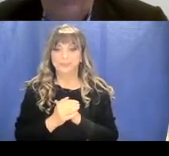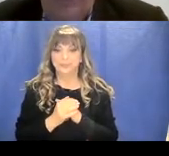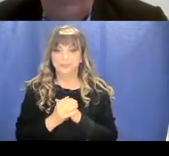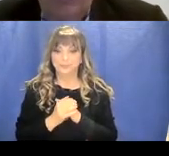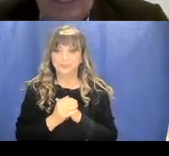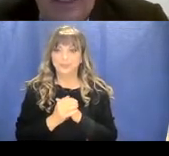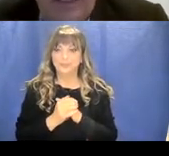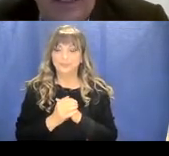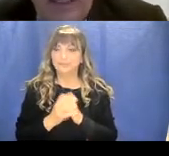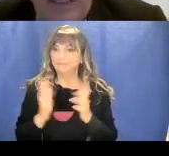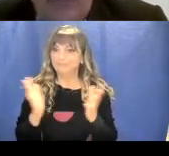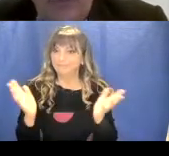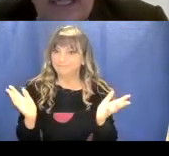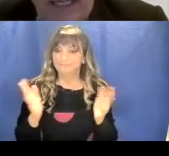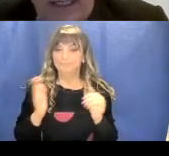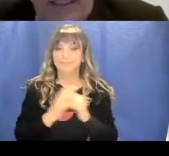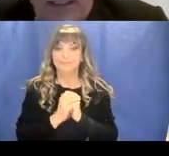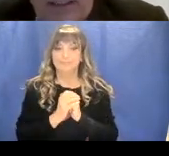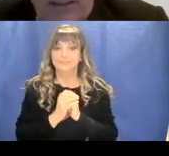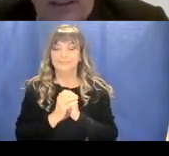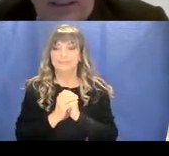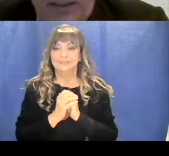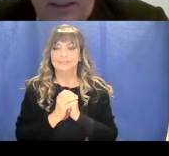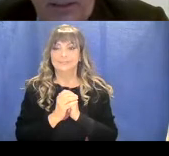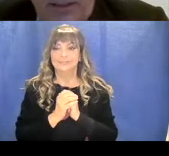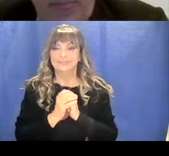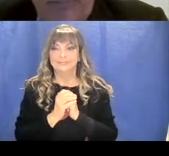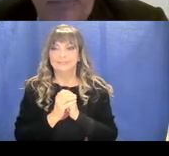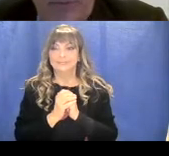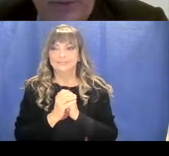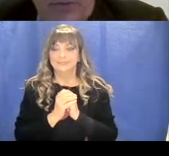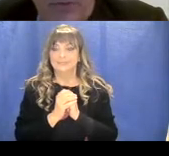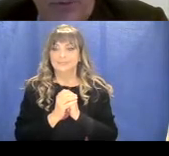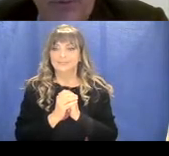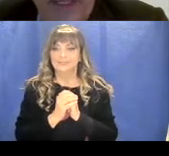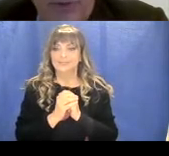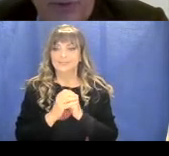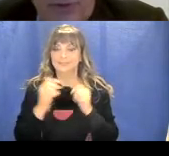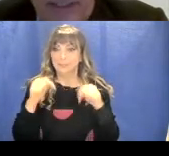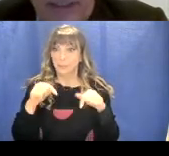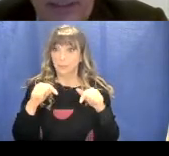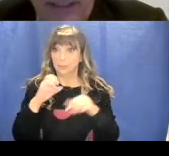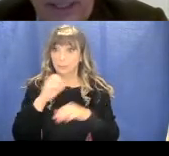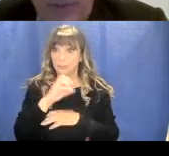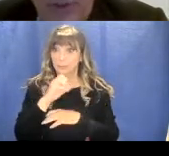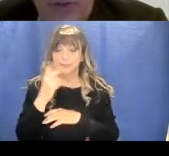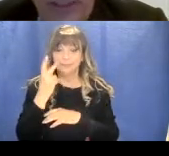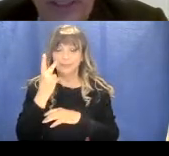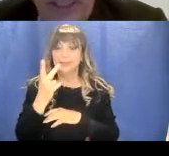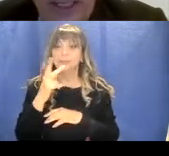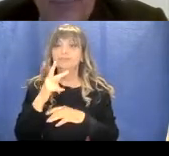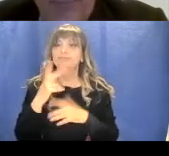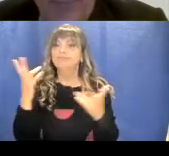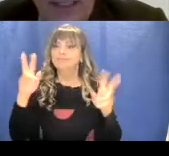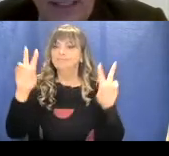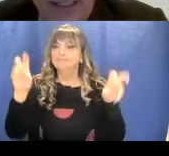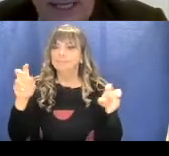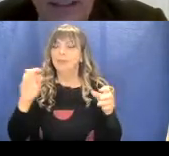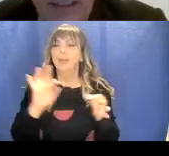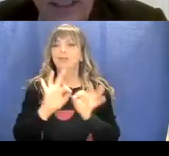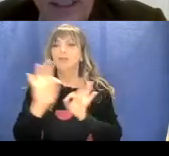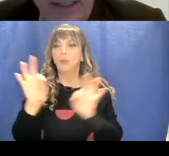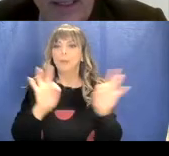allora sulla questo pomeriggio vedete parleremo di geometria dei